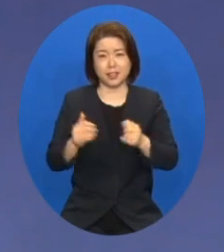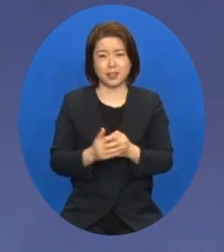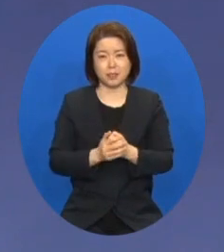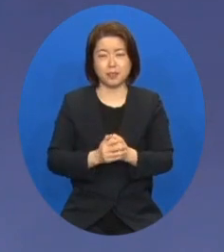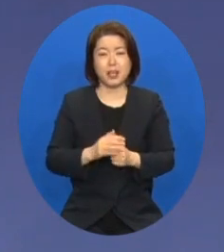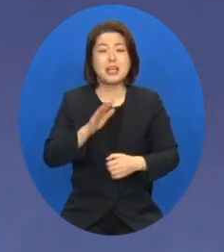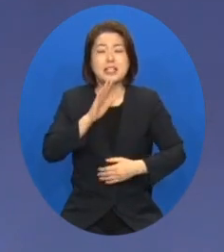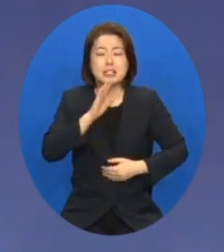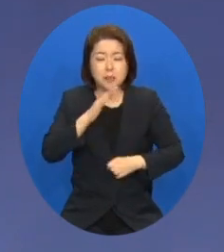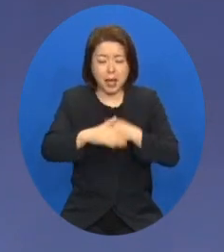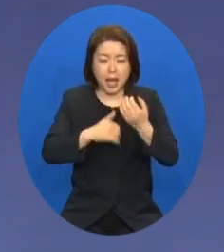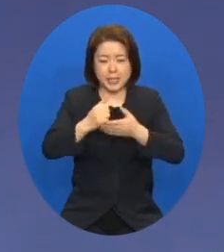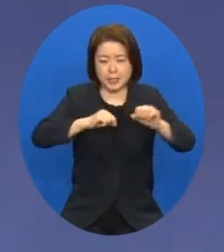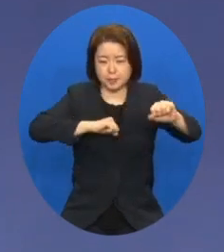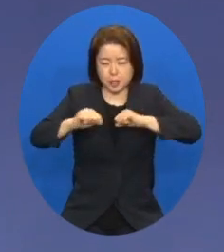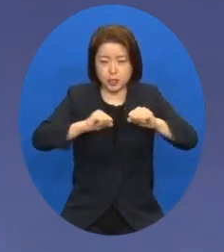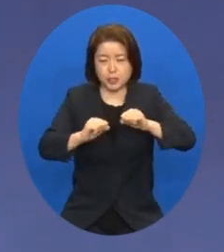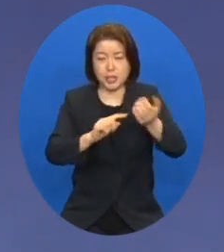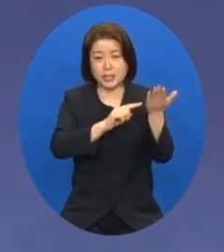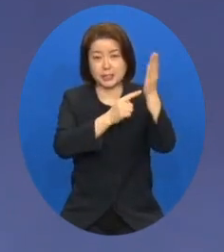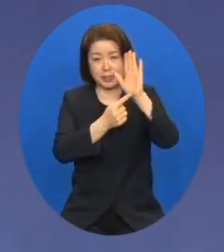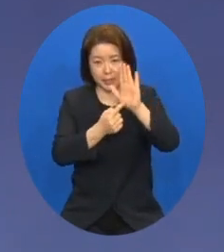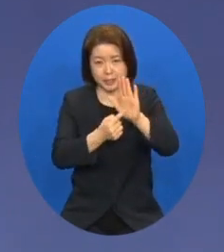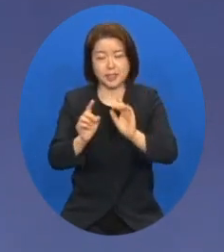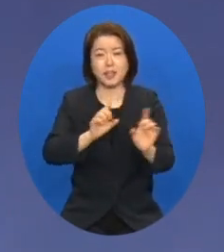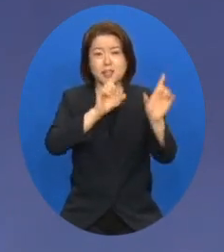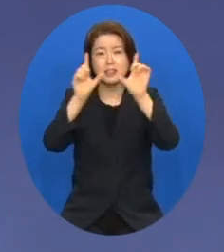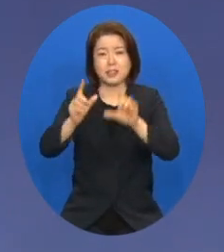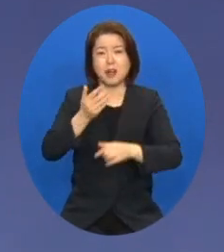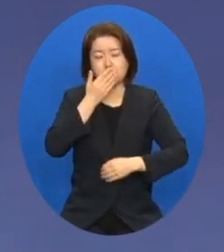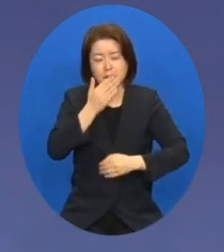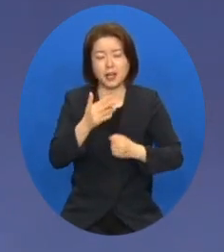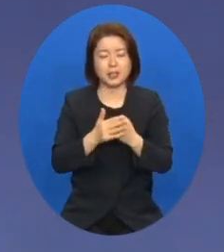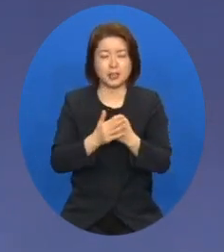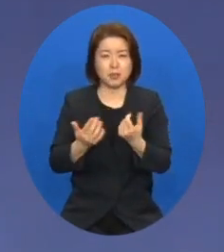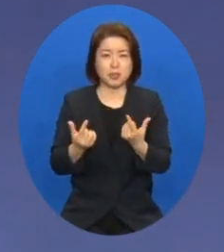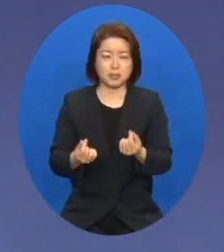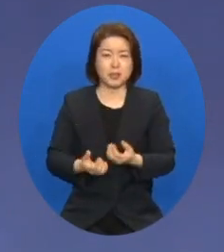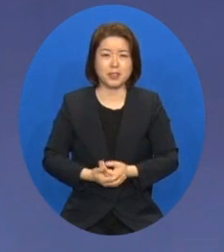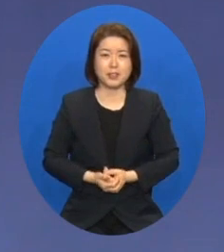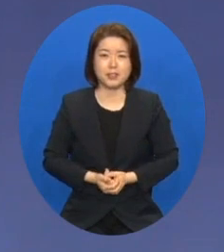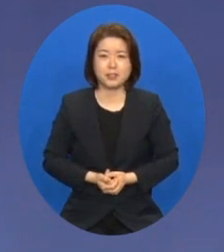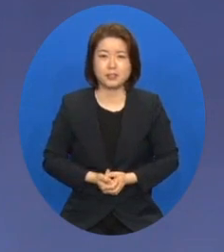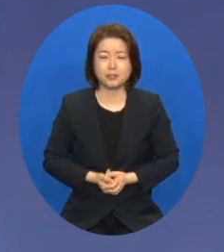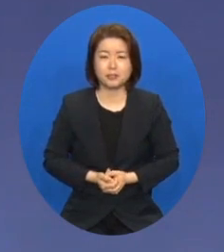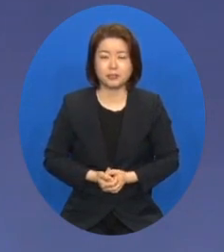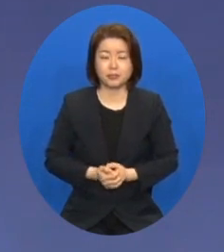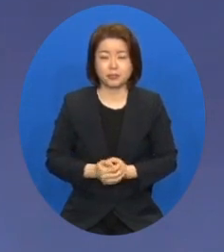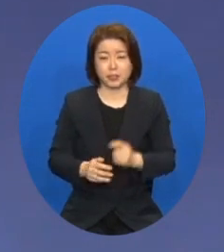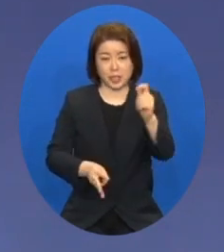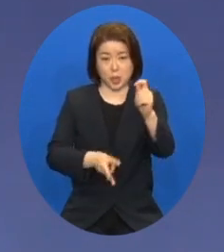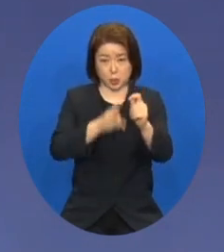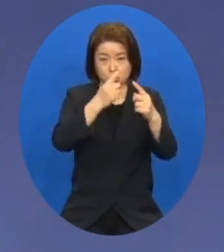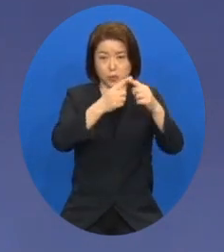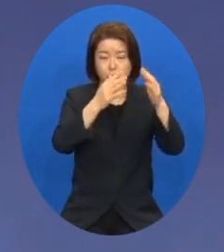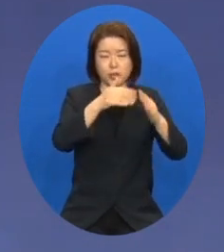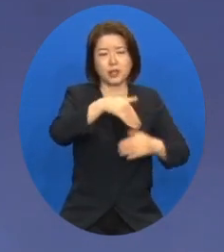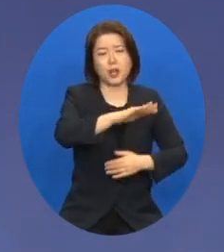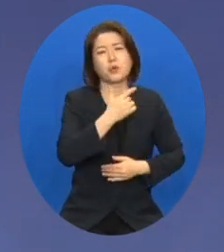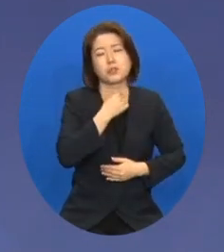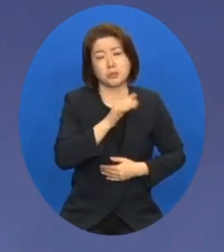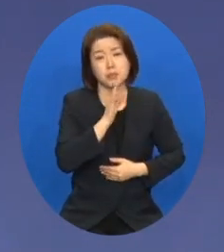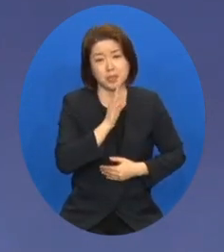하나님의 역사가 일어나는 삶을 살게 되기 때문에 그렇습니다 고린도 교회에 가고 싶지만